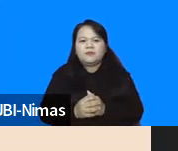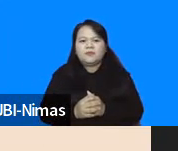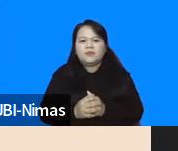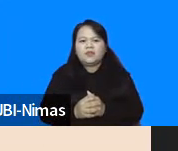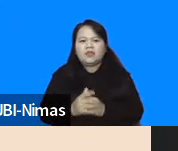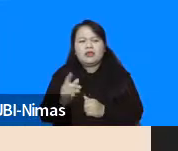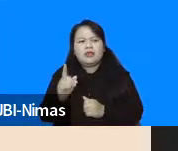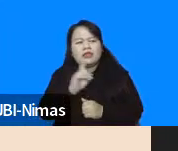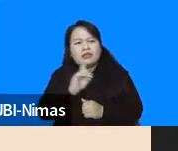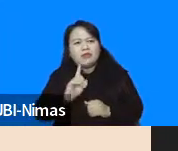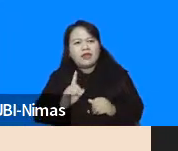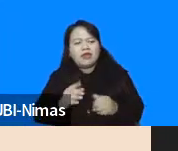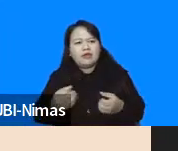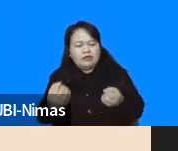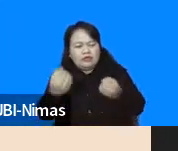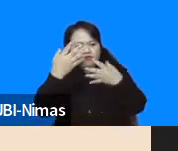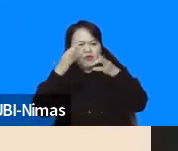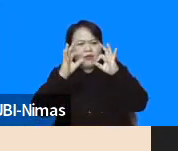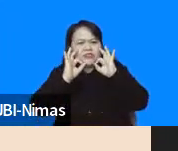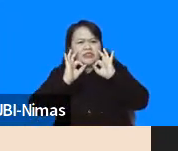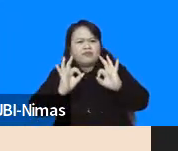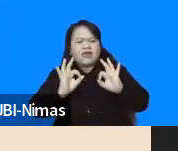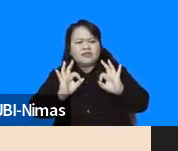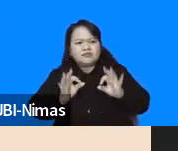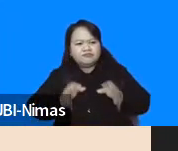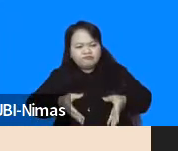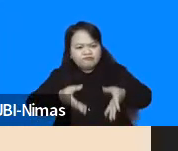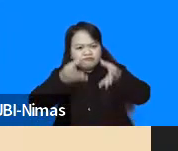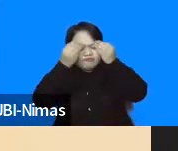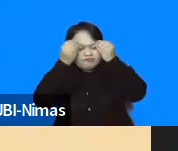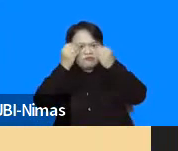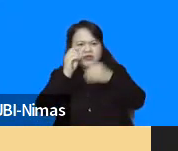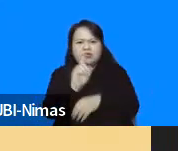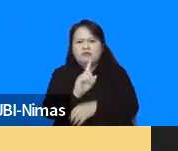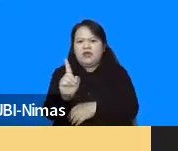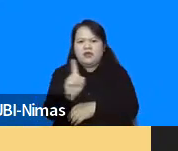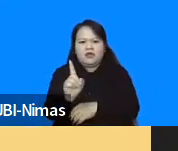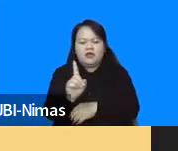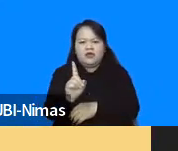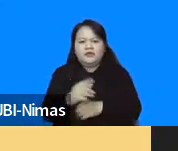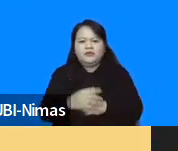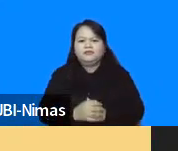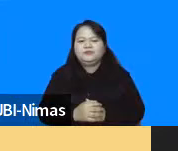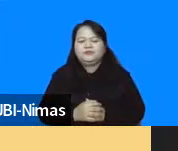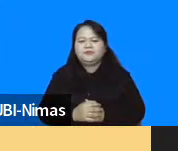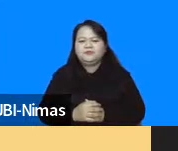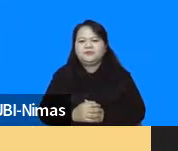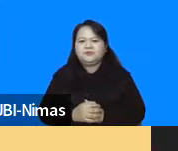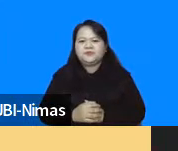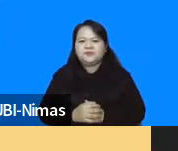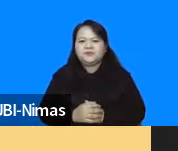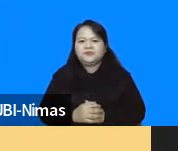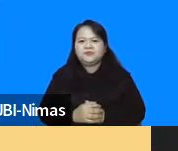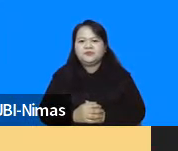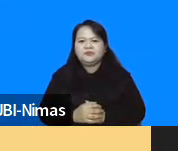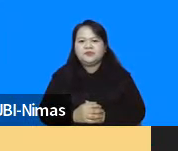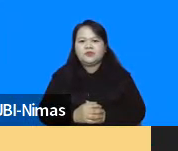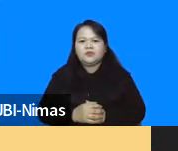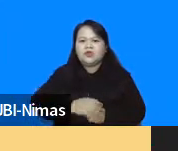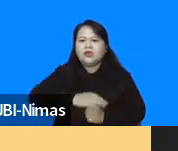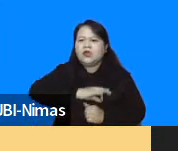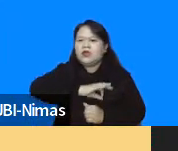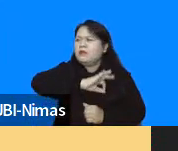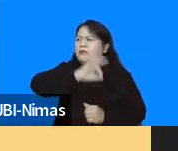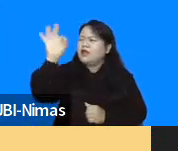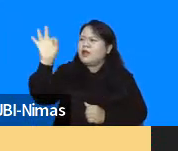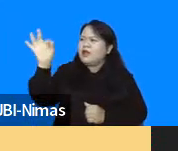Dari mana kabar akurat yang seharusnya kudapat? Tidak keliru. Tak pernah